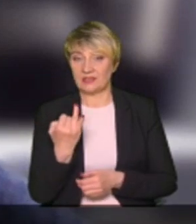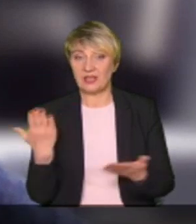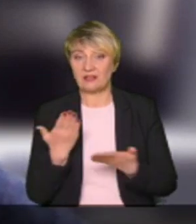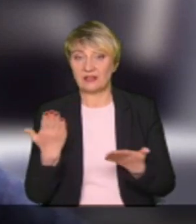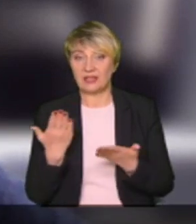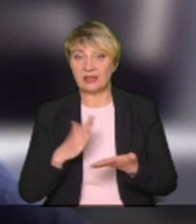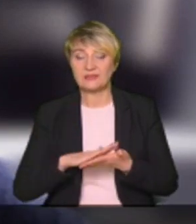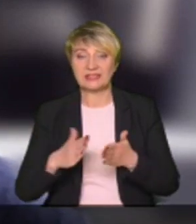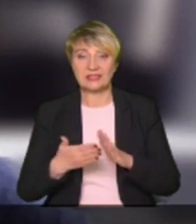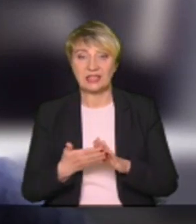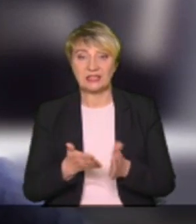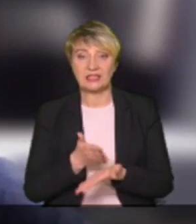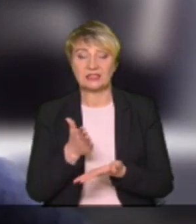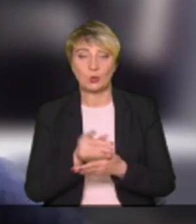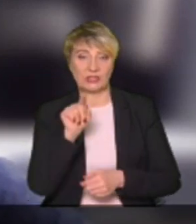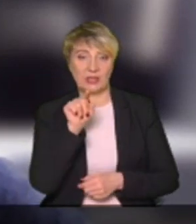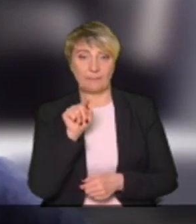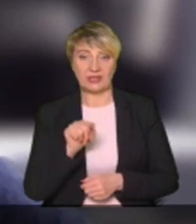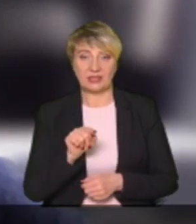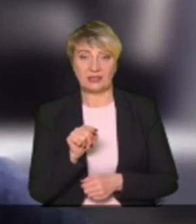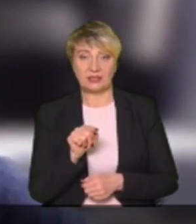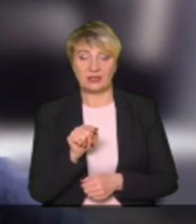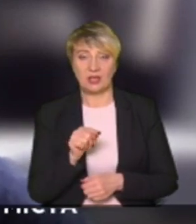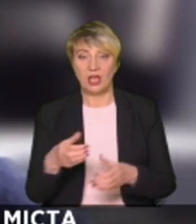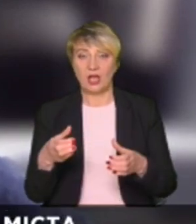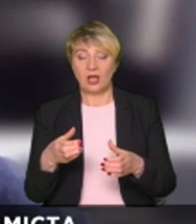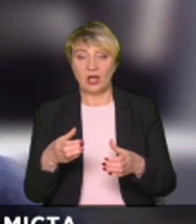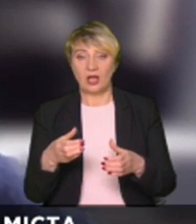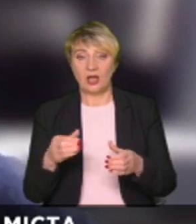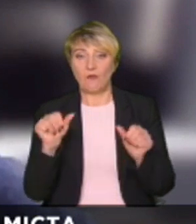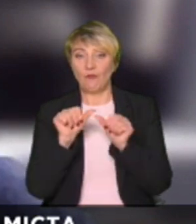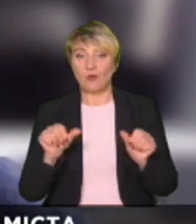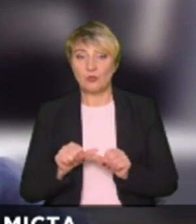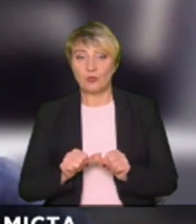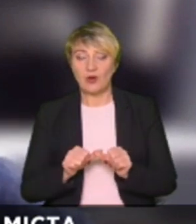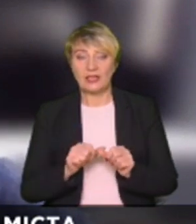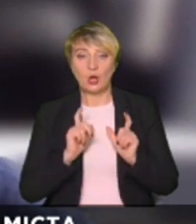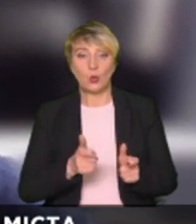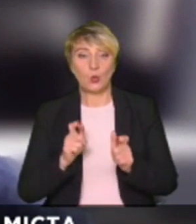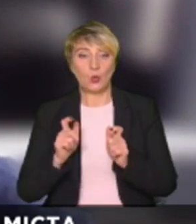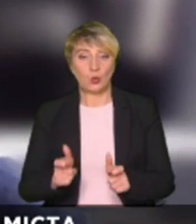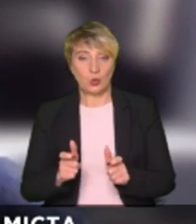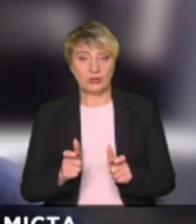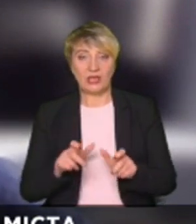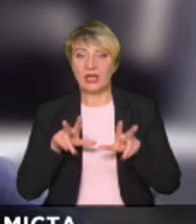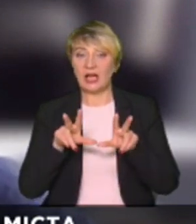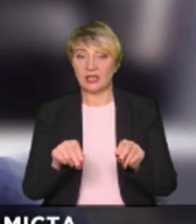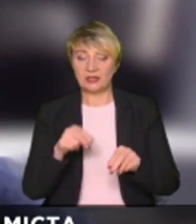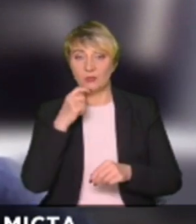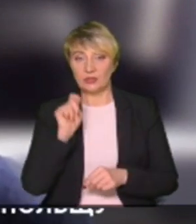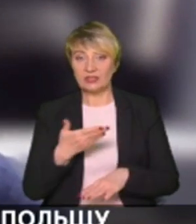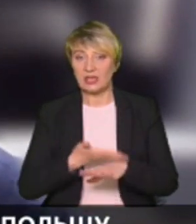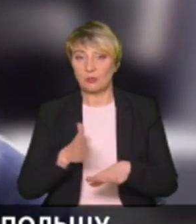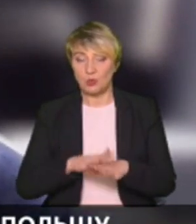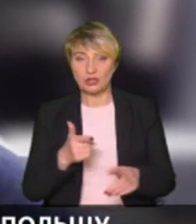знаходиться взагалі питання формування угоди для відповідних гарантій безпеки України і чи Польща готова стати цим